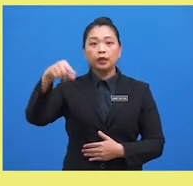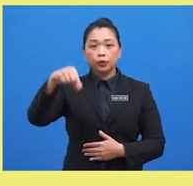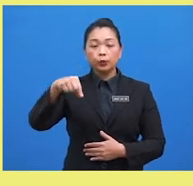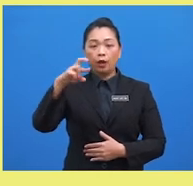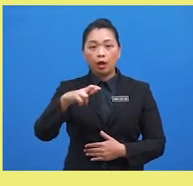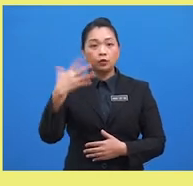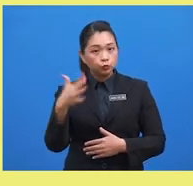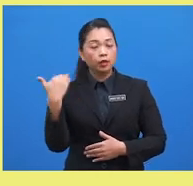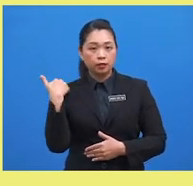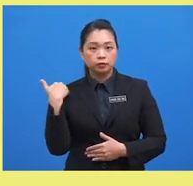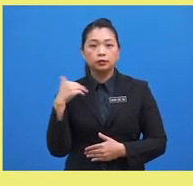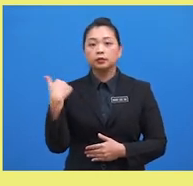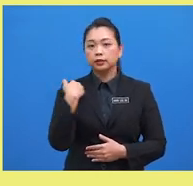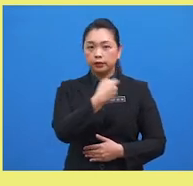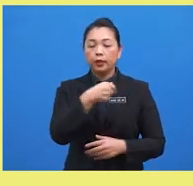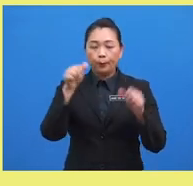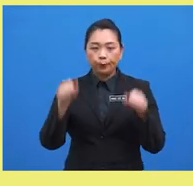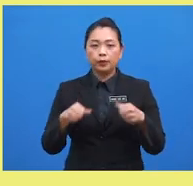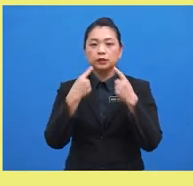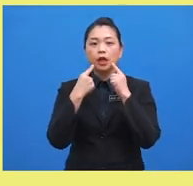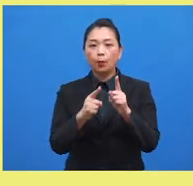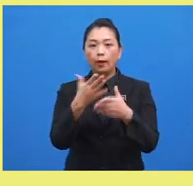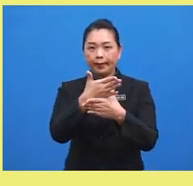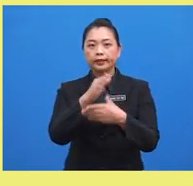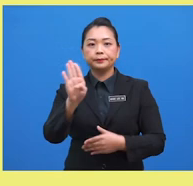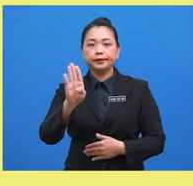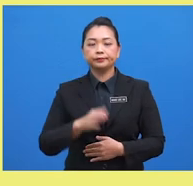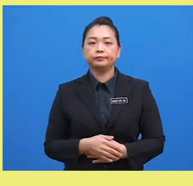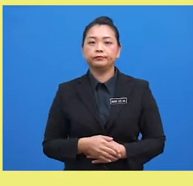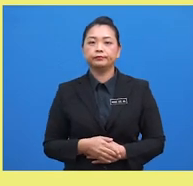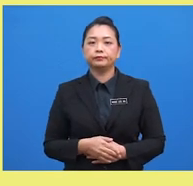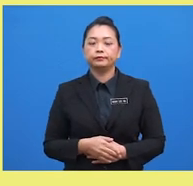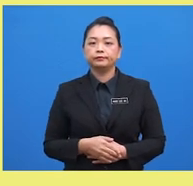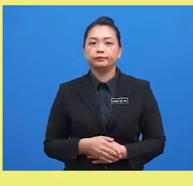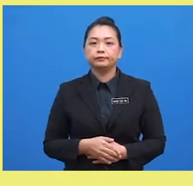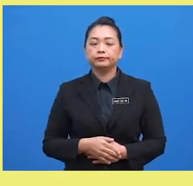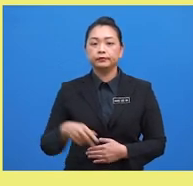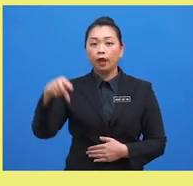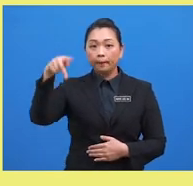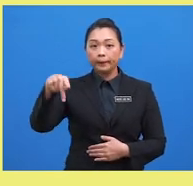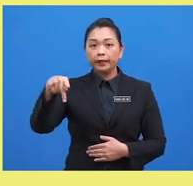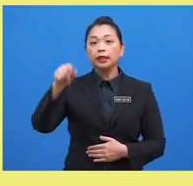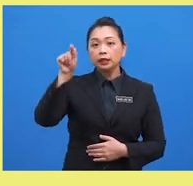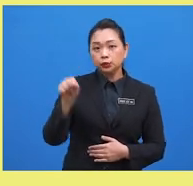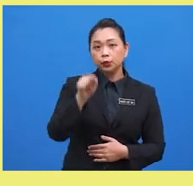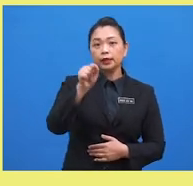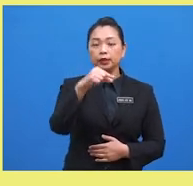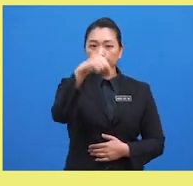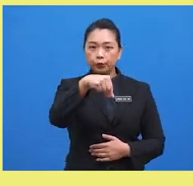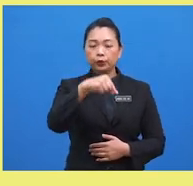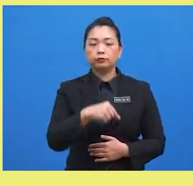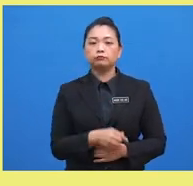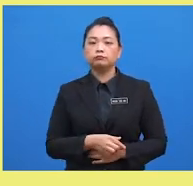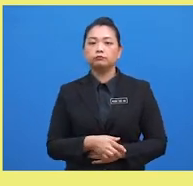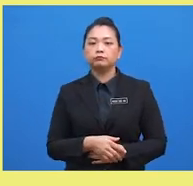dan R, kita boleh menjawab bahagian B, iaitu P kesatuan Q